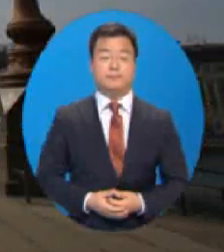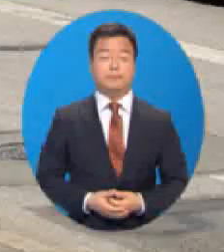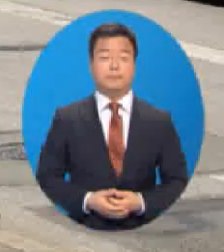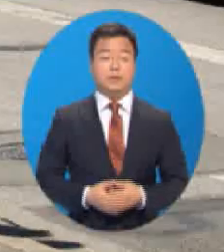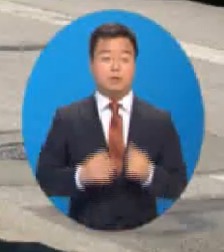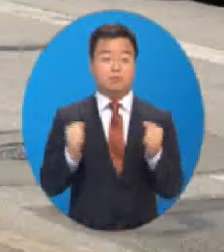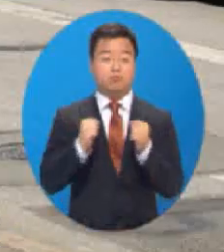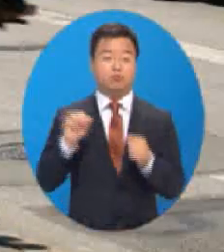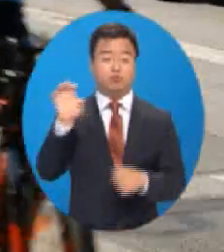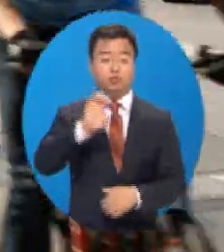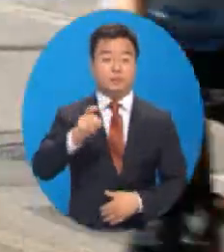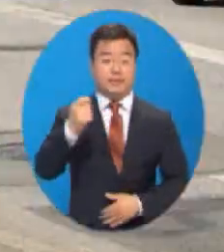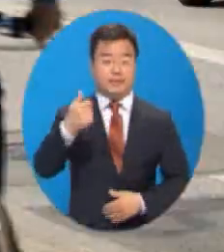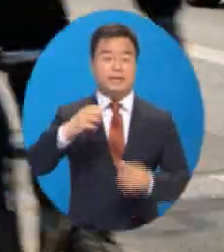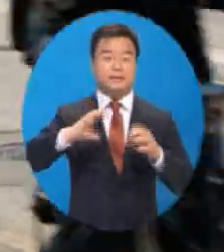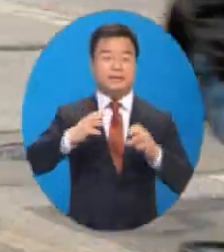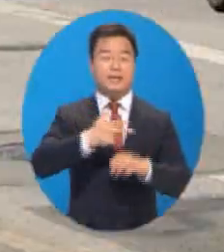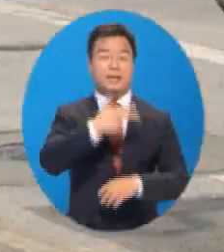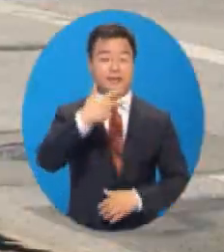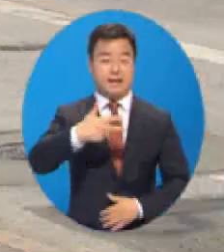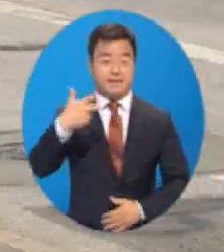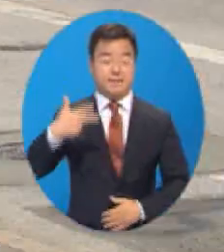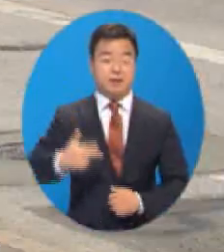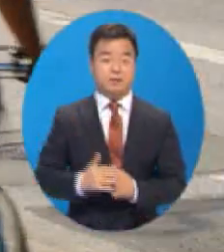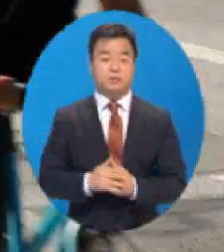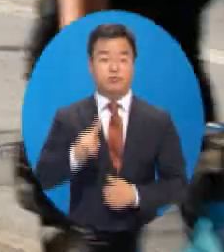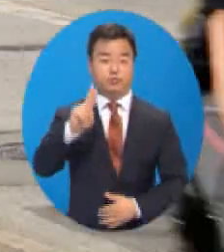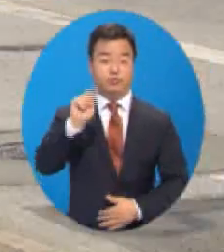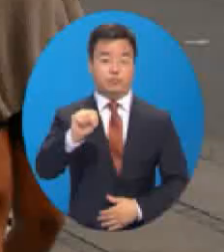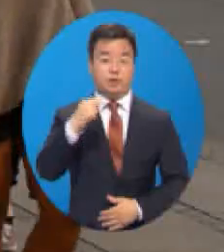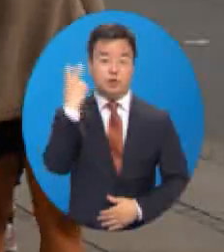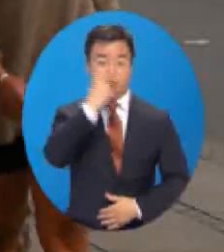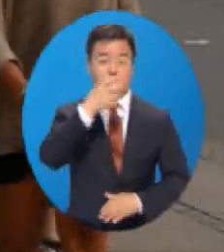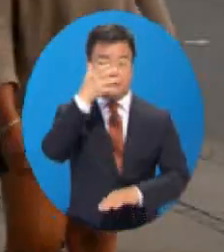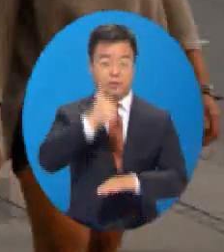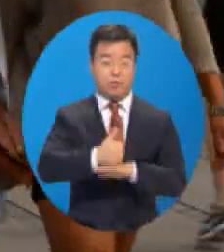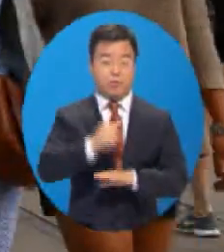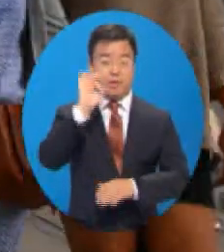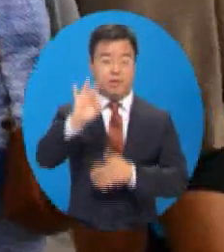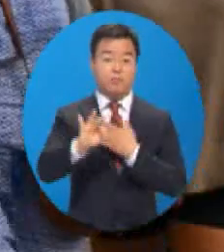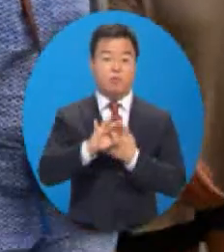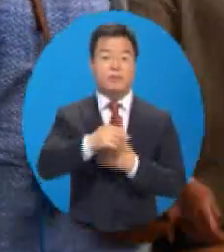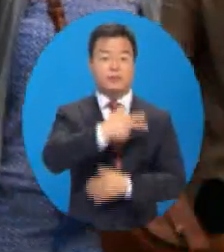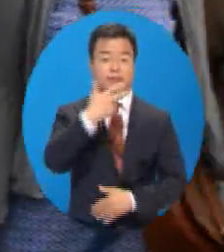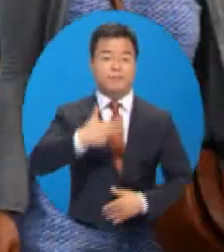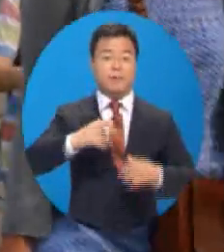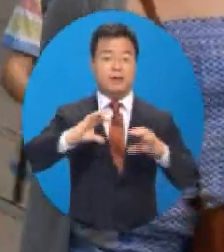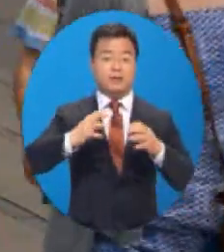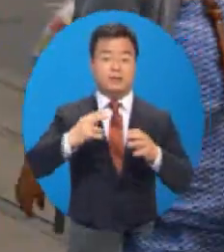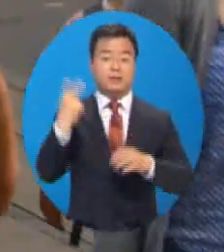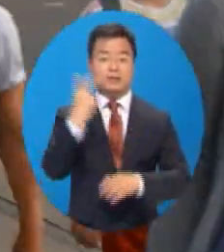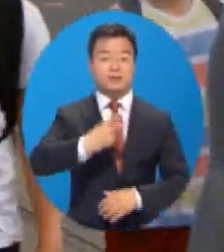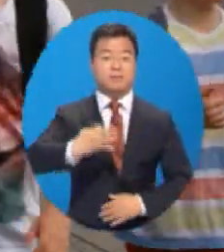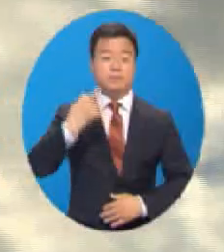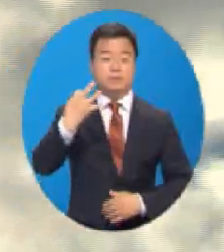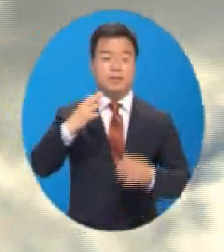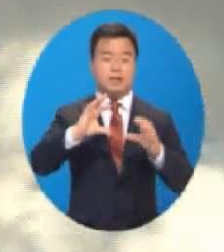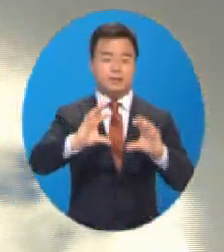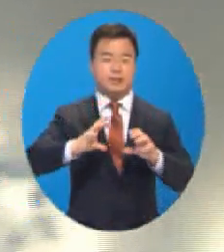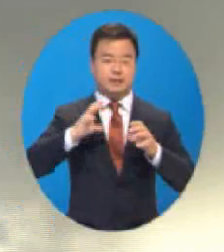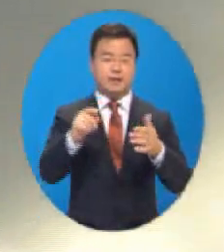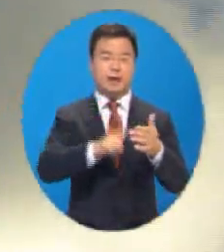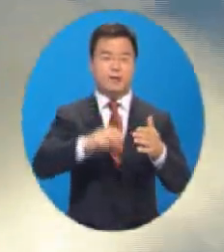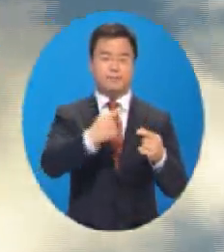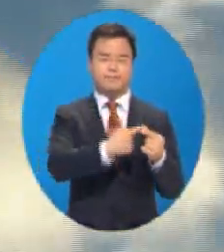북유럽의 작은 나라 덴마크. 유엔의 조사 결과에 따르면 덴마크는 2014년 세상에서